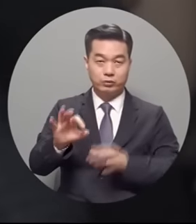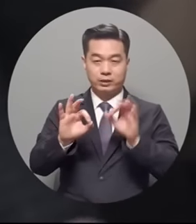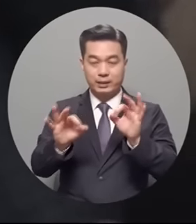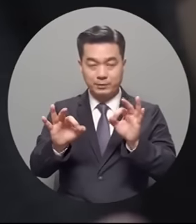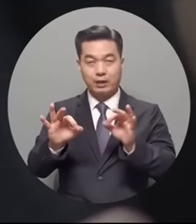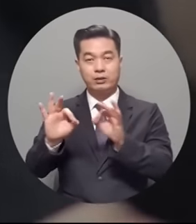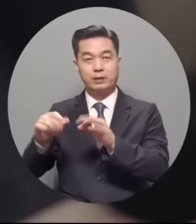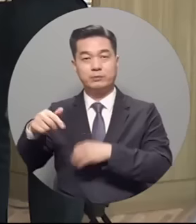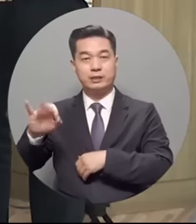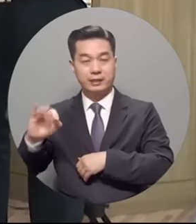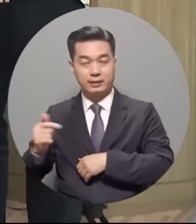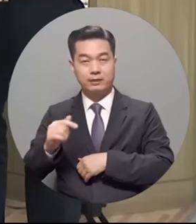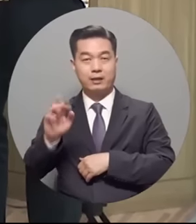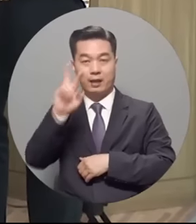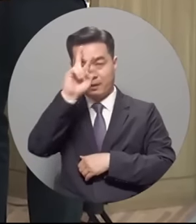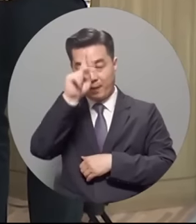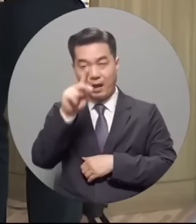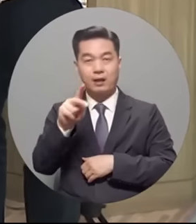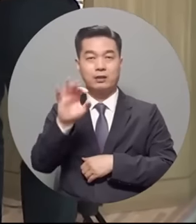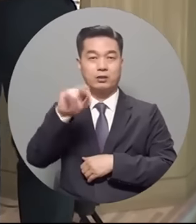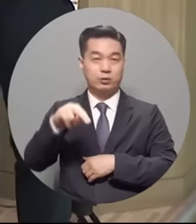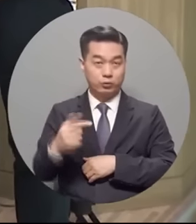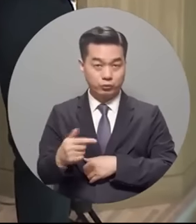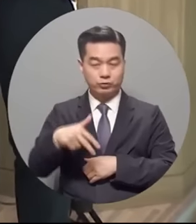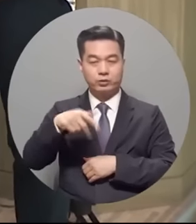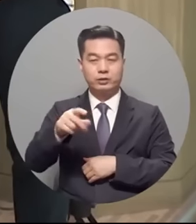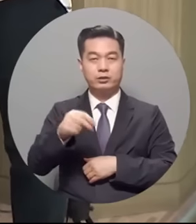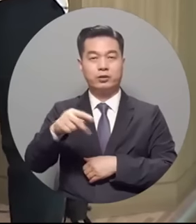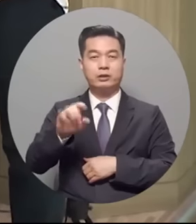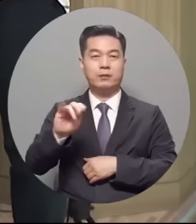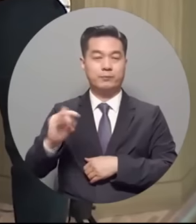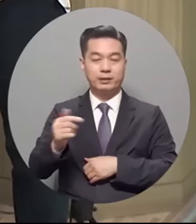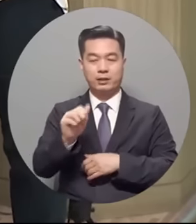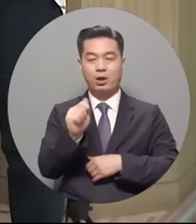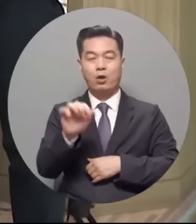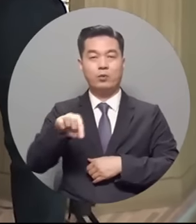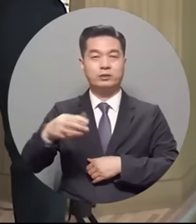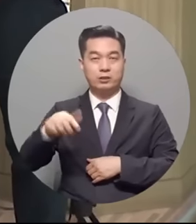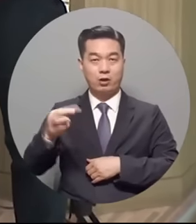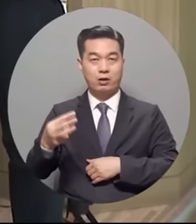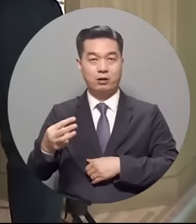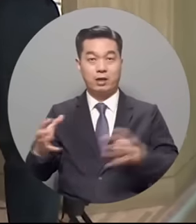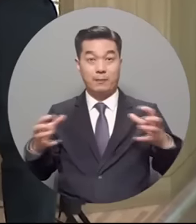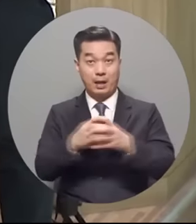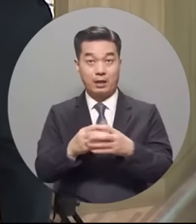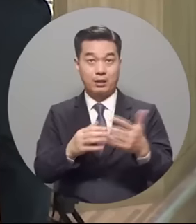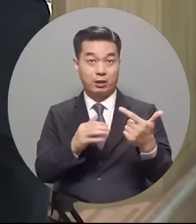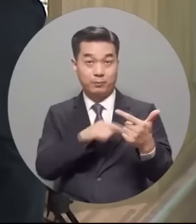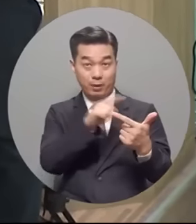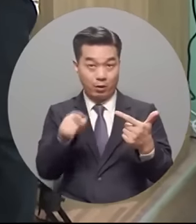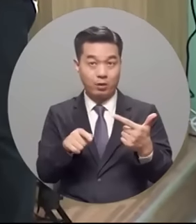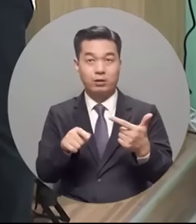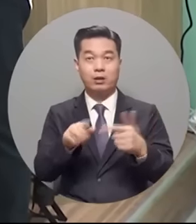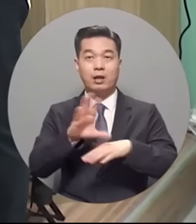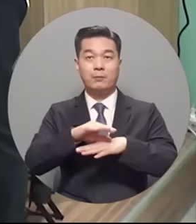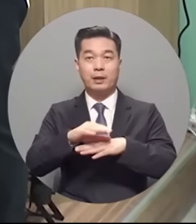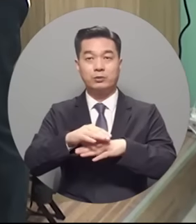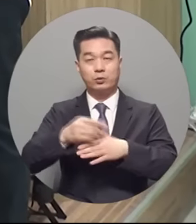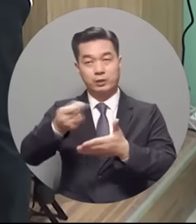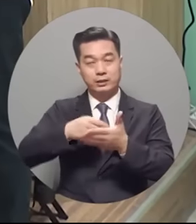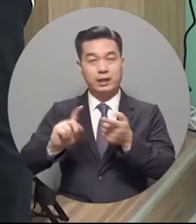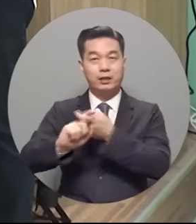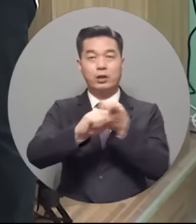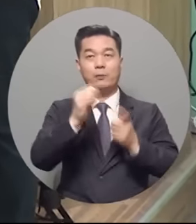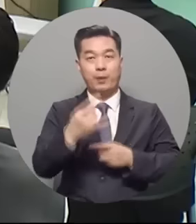김지인, 박솔립, 윤상문, 정상빈, 허원철 기자가 방송기자연합회와 한국방송학회가